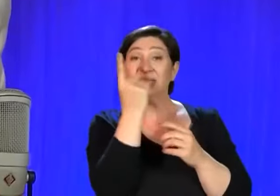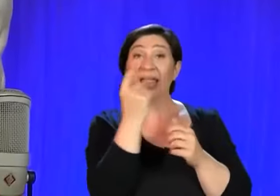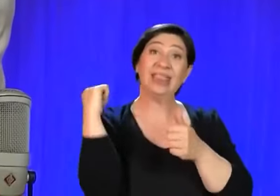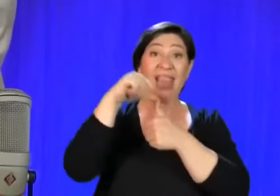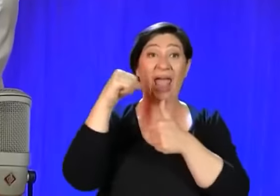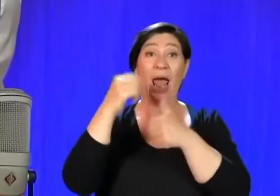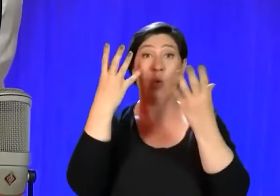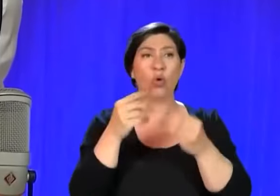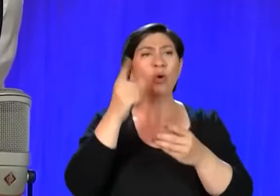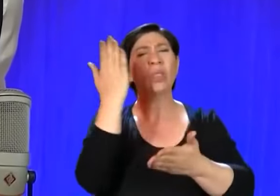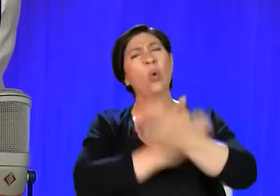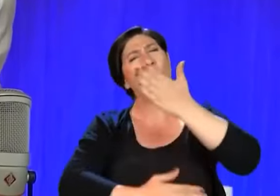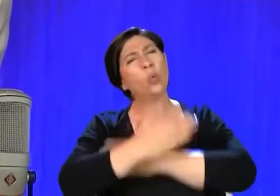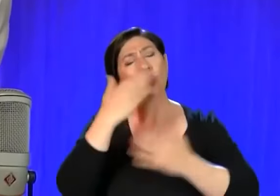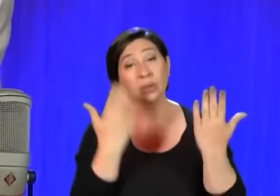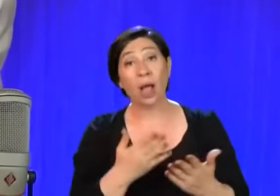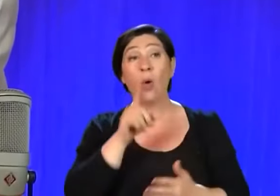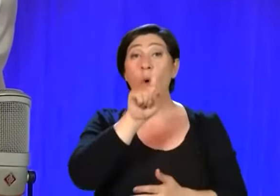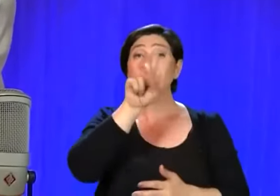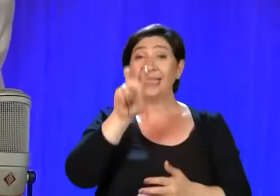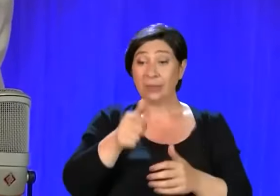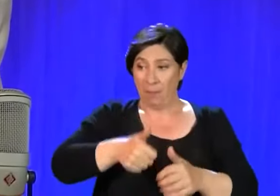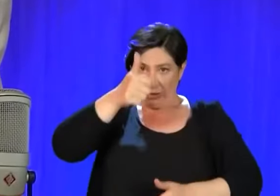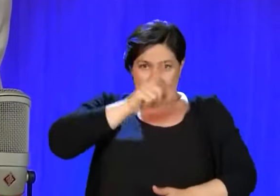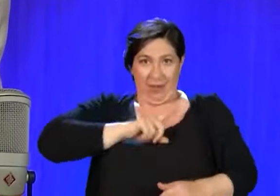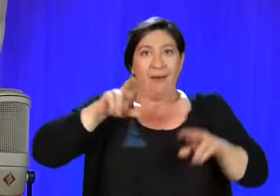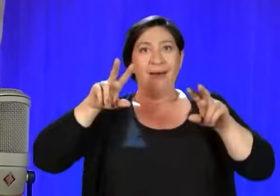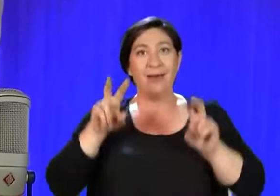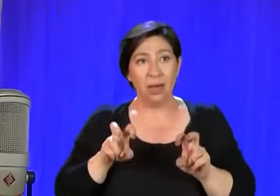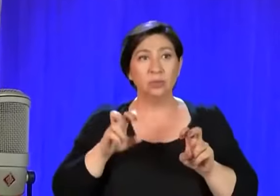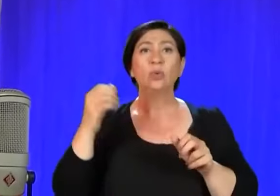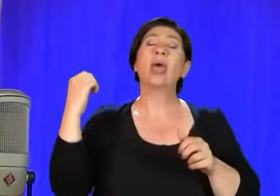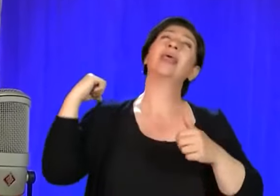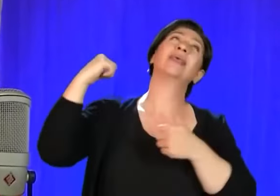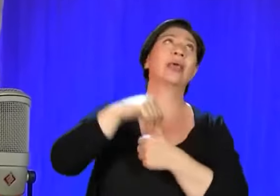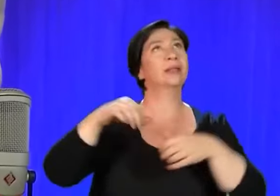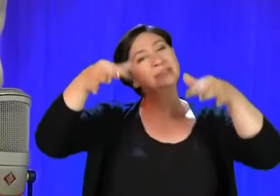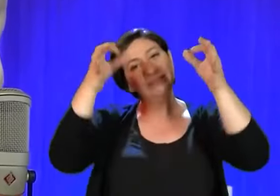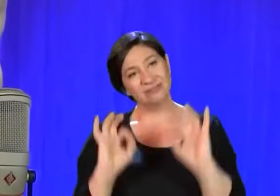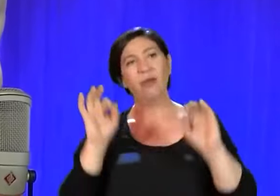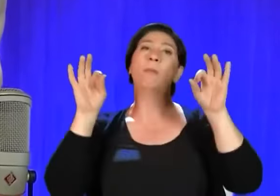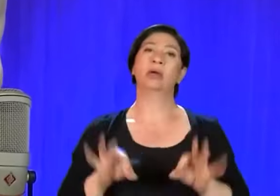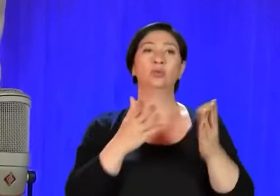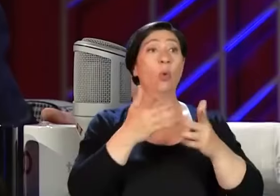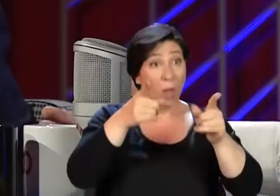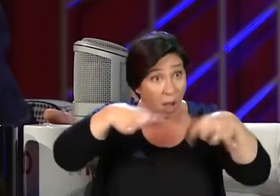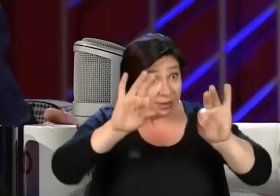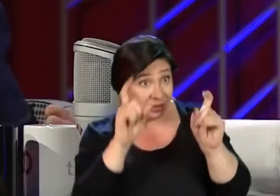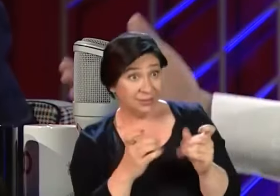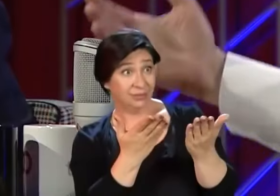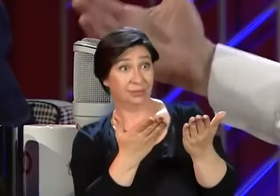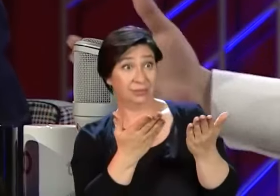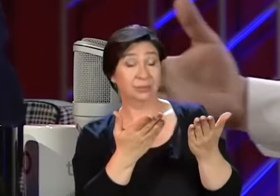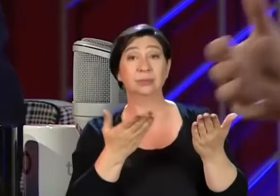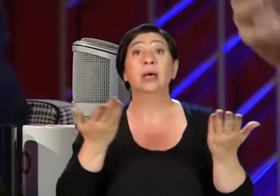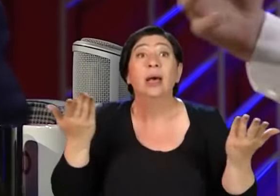Yani bu kadar yorgunluktan ve 18 günlük başkanlıktan sonra her şey yeniden başlıyor. Buna hazırsınız diye mi?